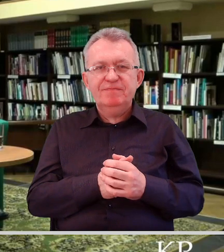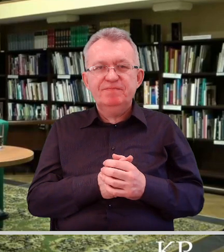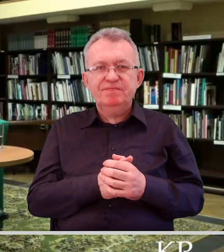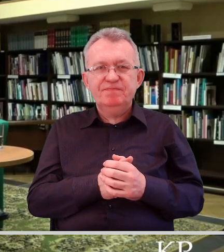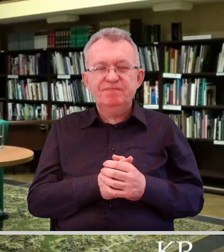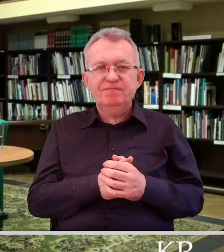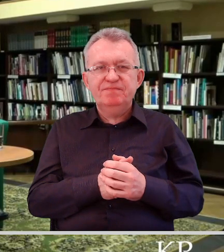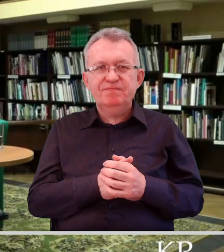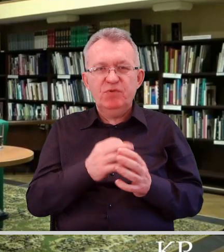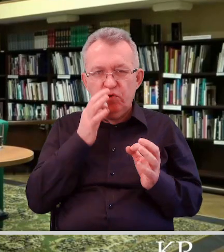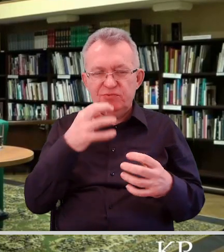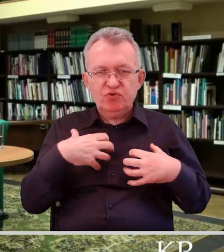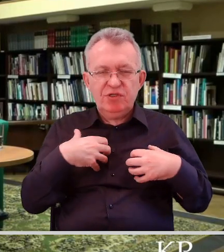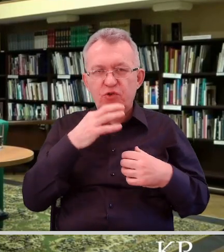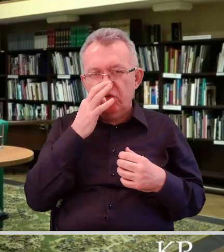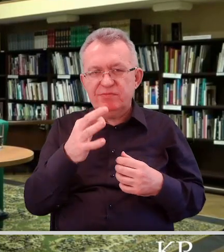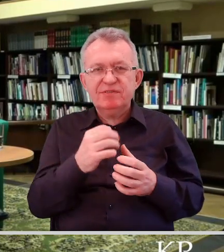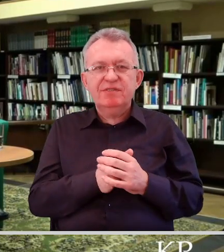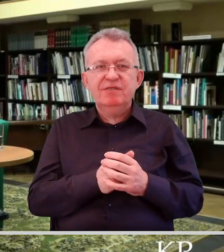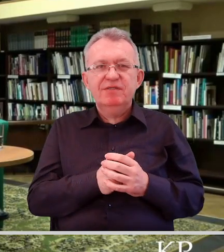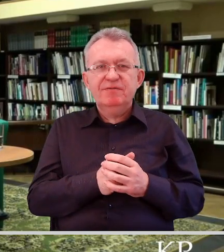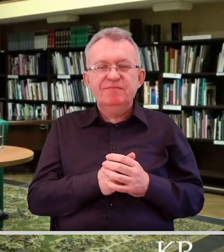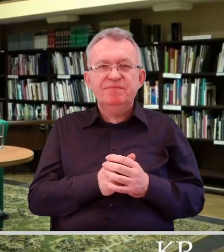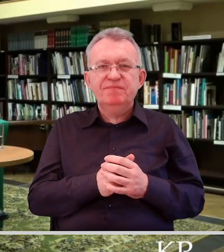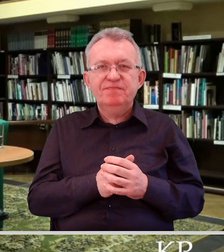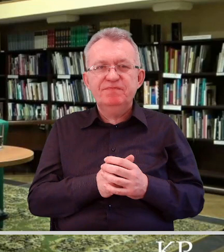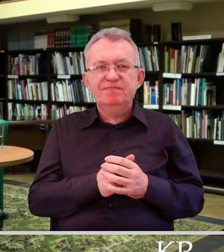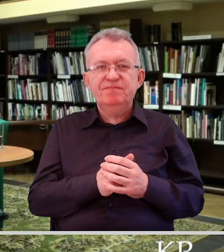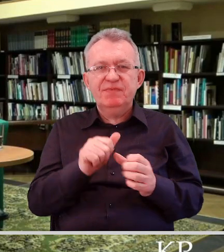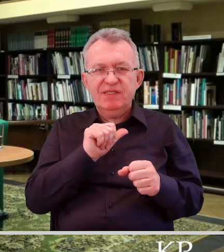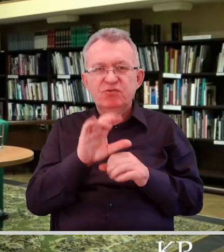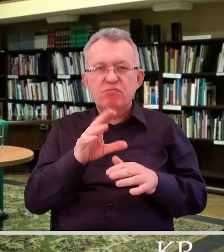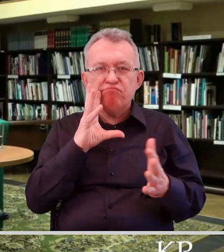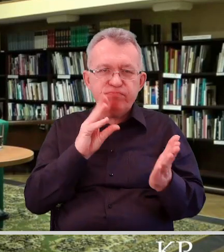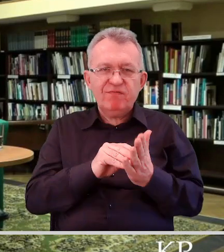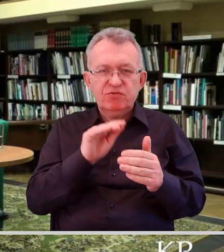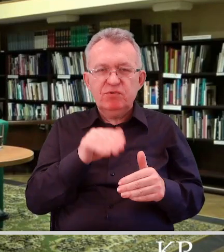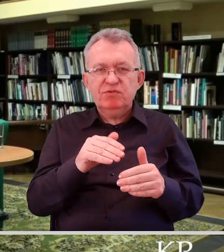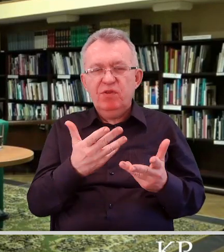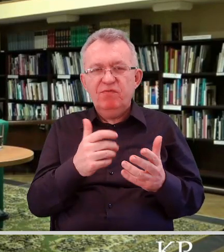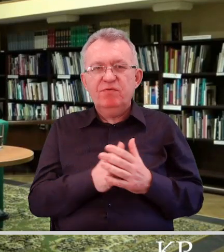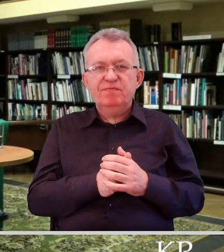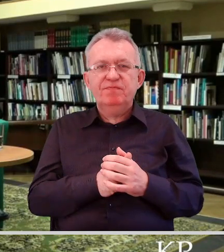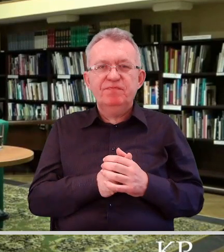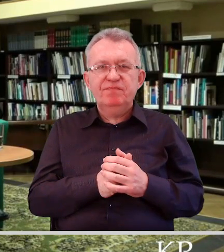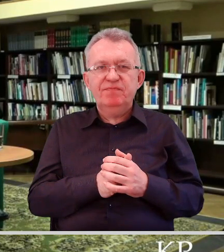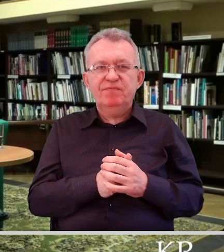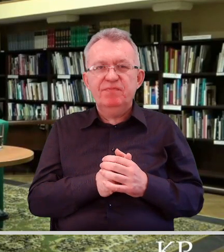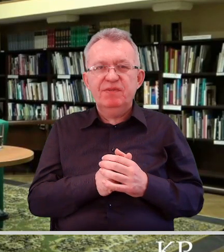tak. Tak. Jest takie właśnie do powtórzenia. Tak. Powiem jeszcze raz, bo nie